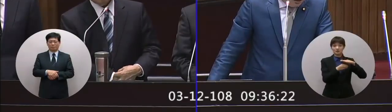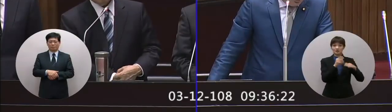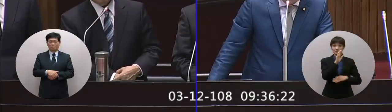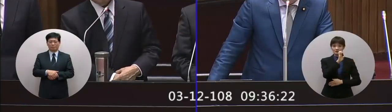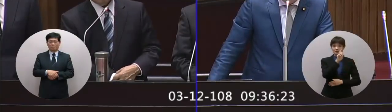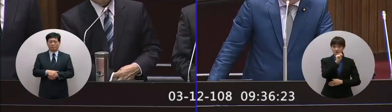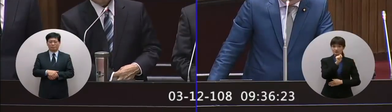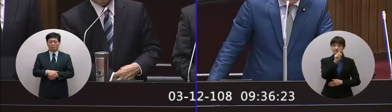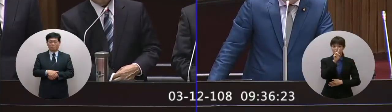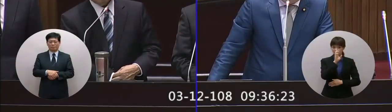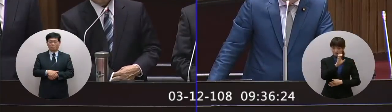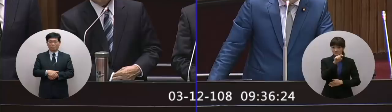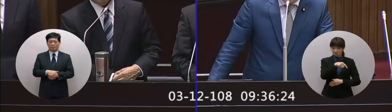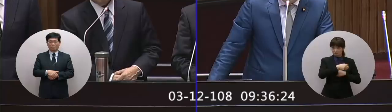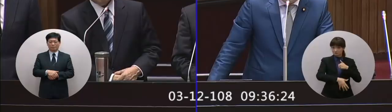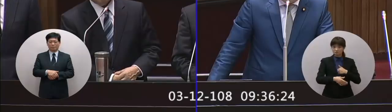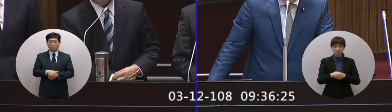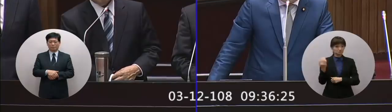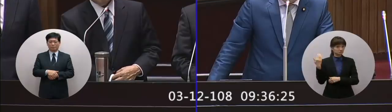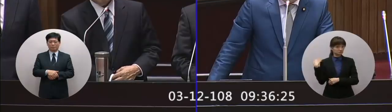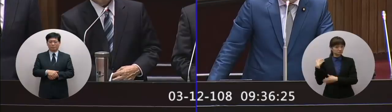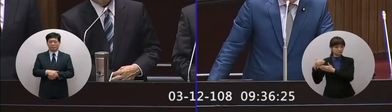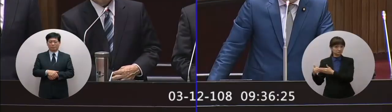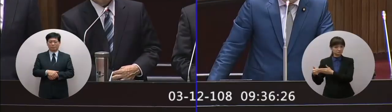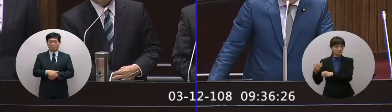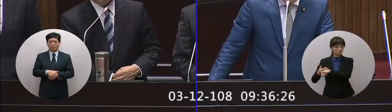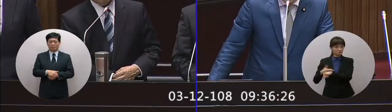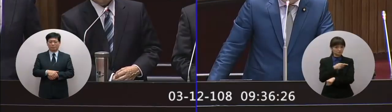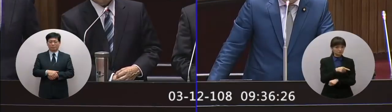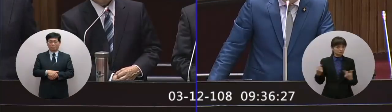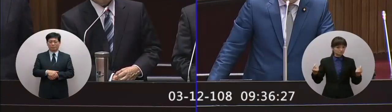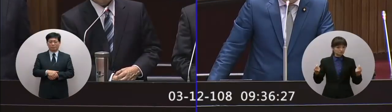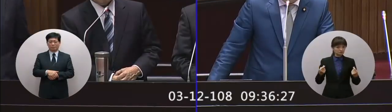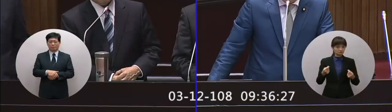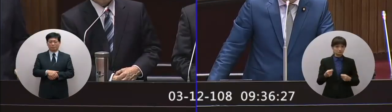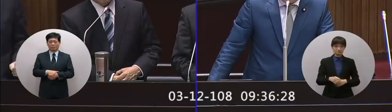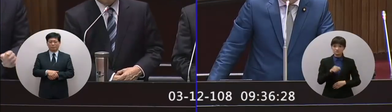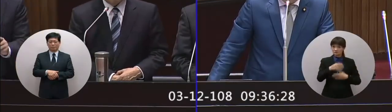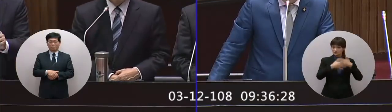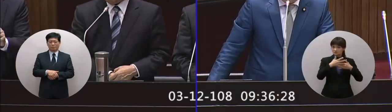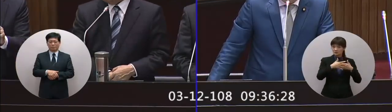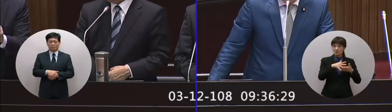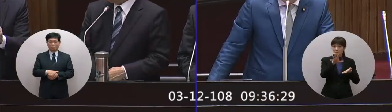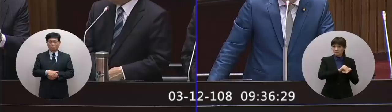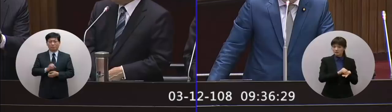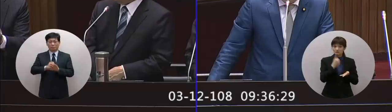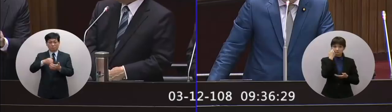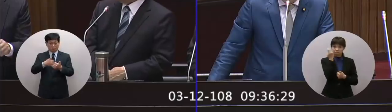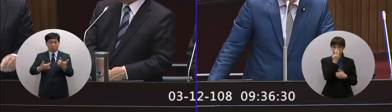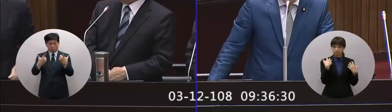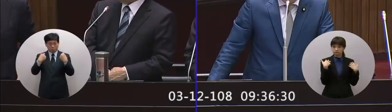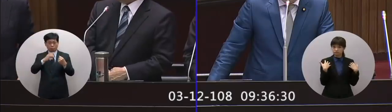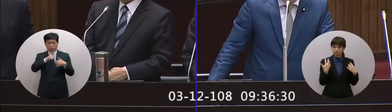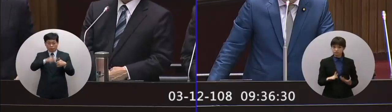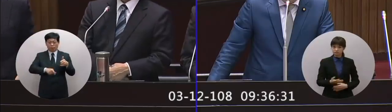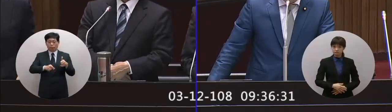样，在取得行车资料还有影像资料，这些资料归谁管？谁拥有？ 跟委员报，我想这个都要有